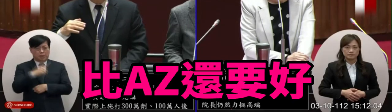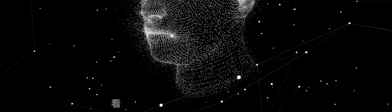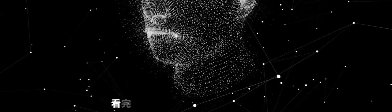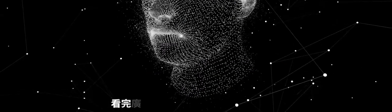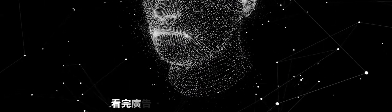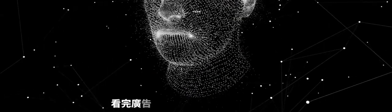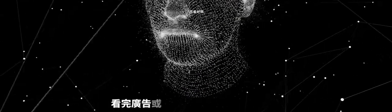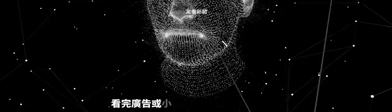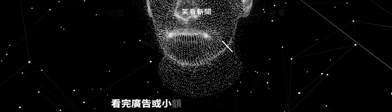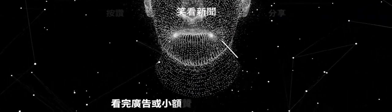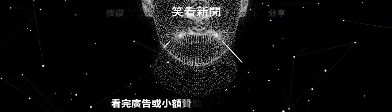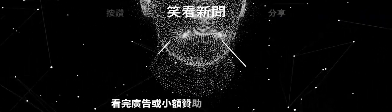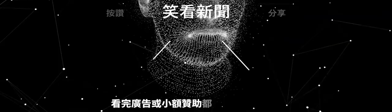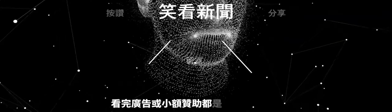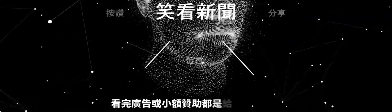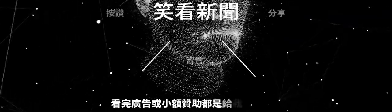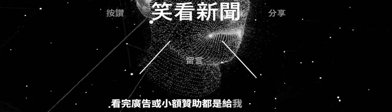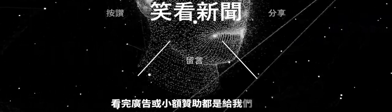要好。